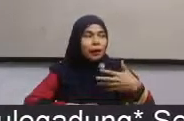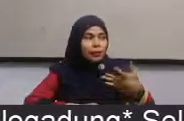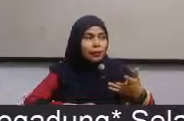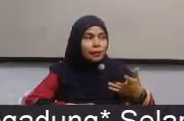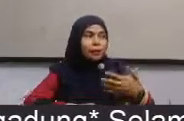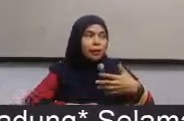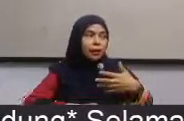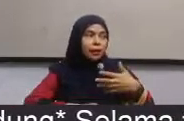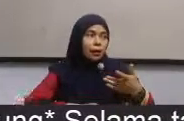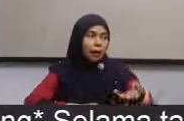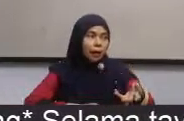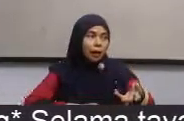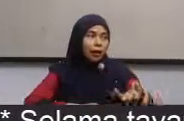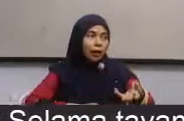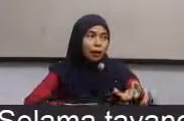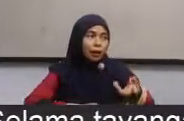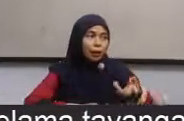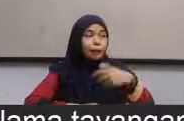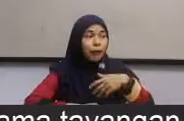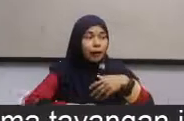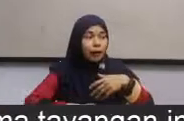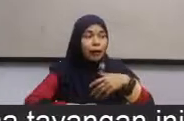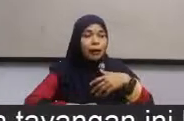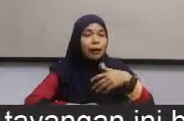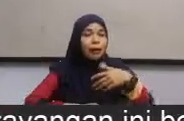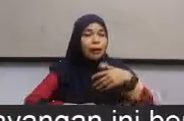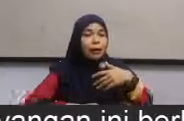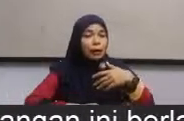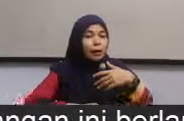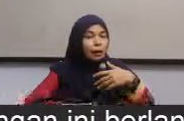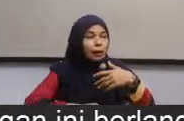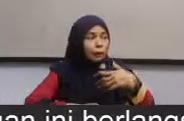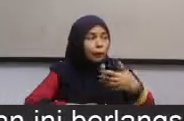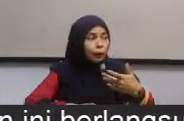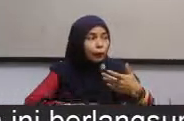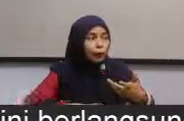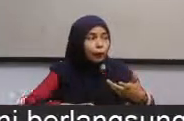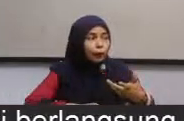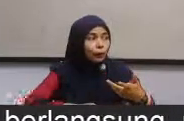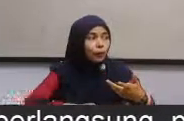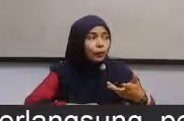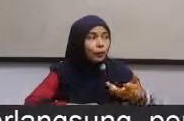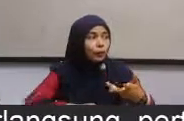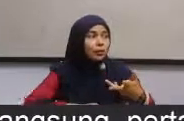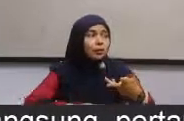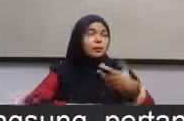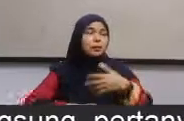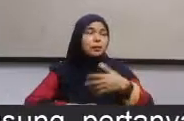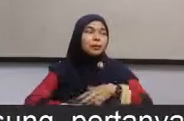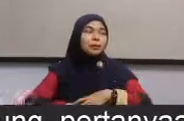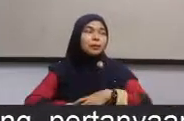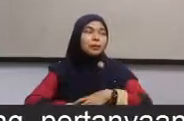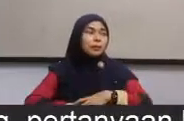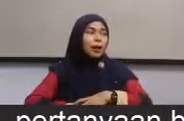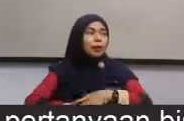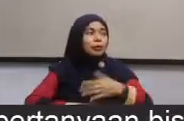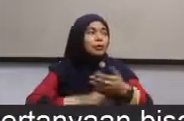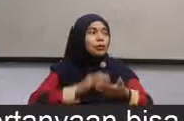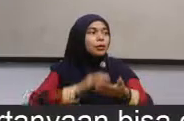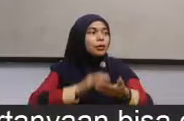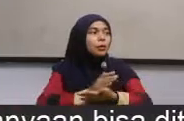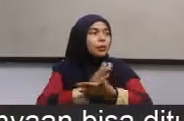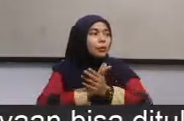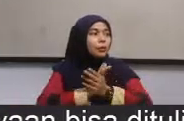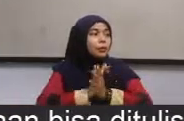tes dan sebagainya Nah itu namanya nepo sisme tanpa